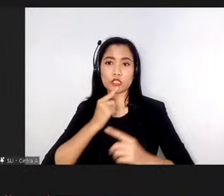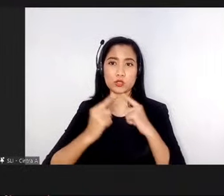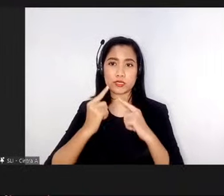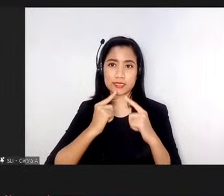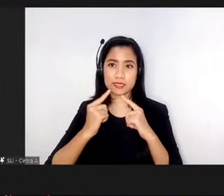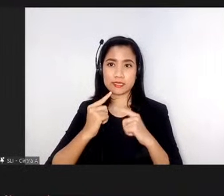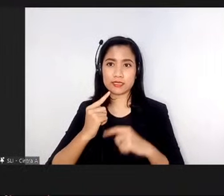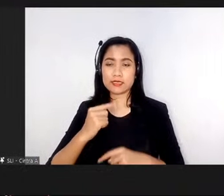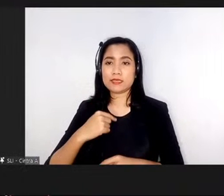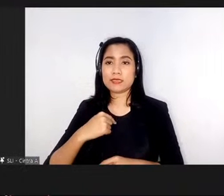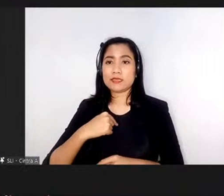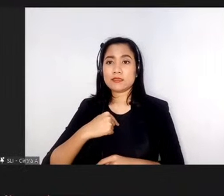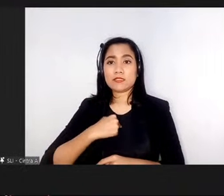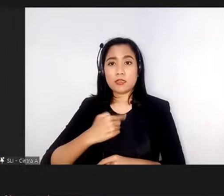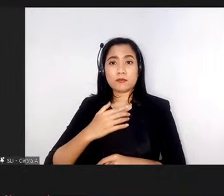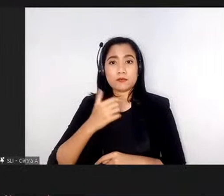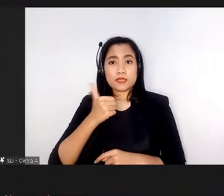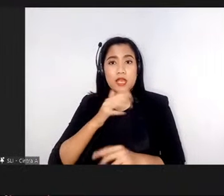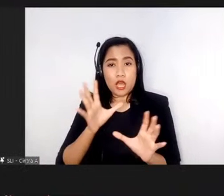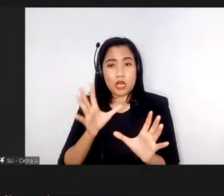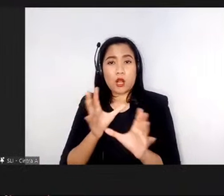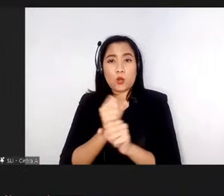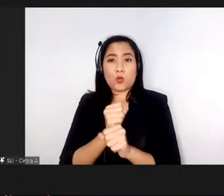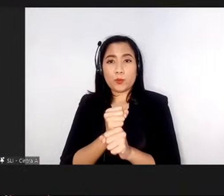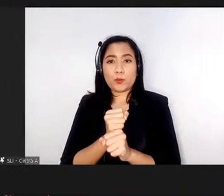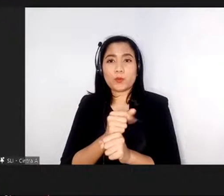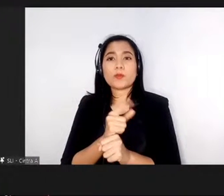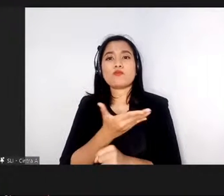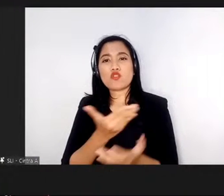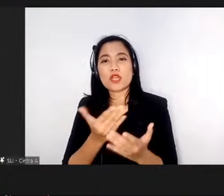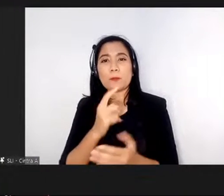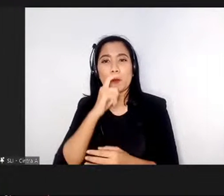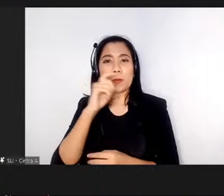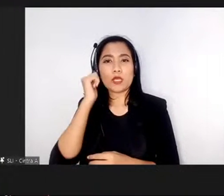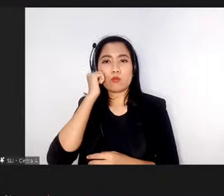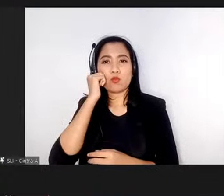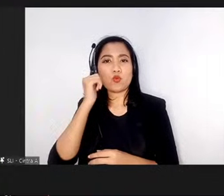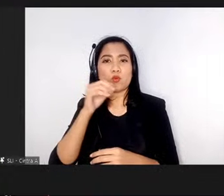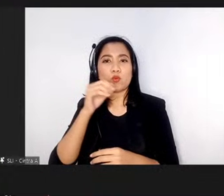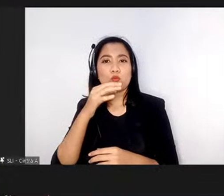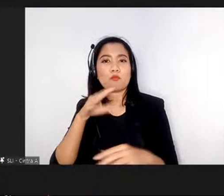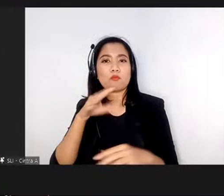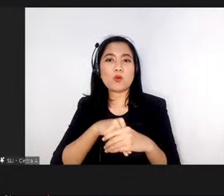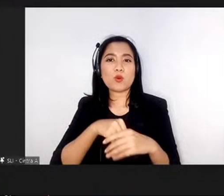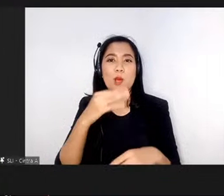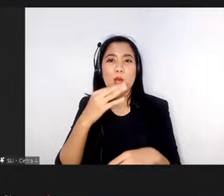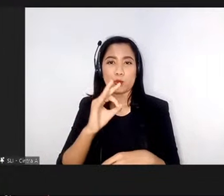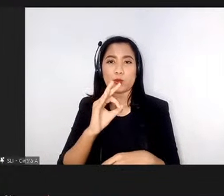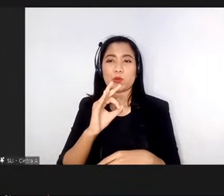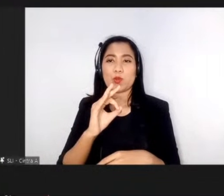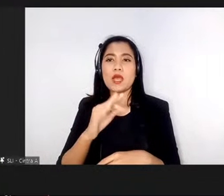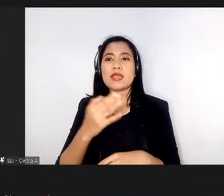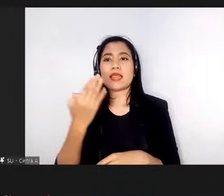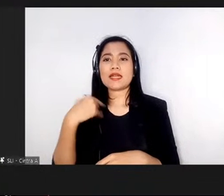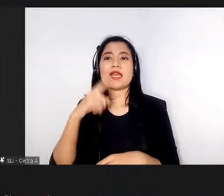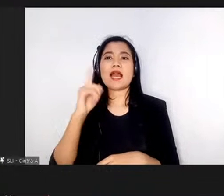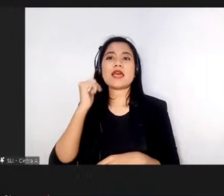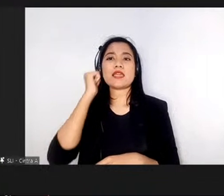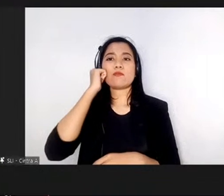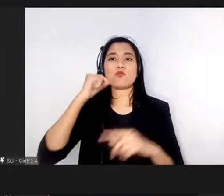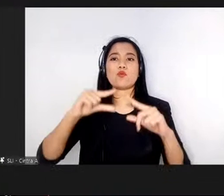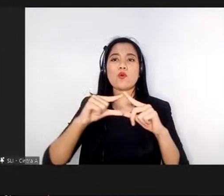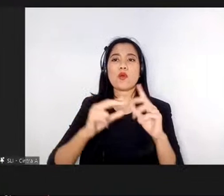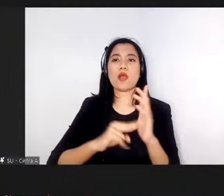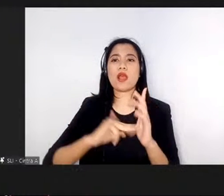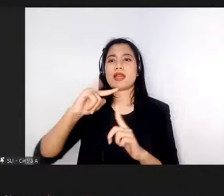kalau bisa saya berikan highlight sedikit saya rangkum untuk bapak ibu yang baru saja bergabung dengan kita siang hari ini tadi ada ibu an rastri beliau